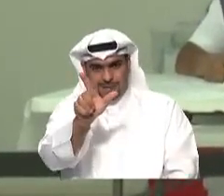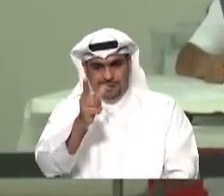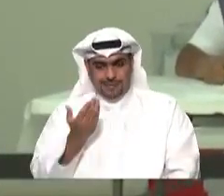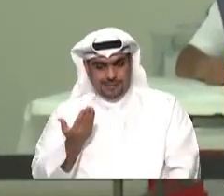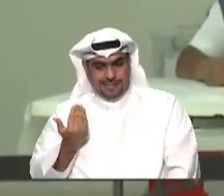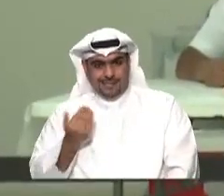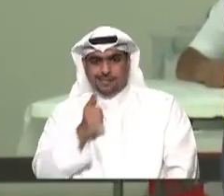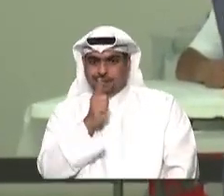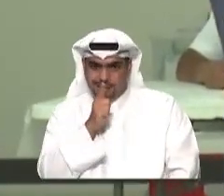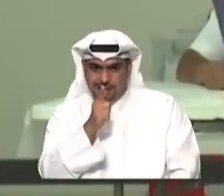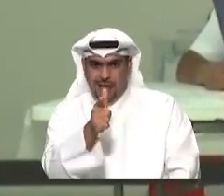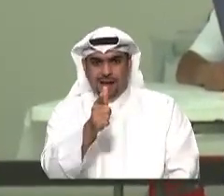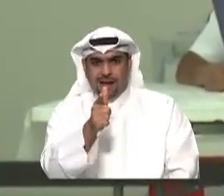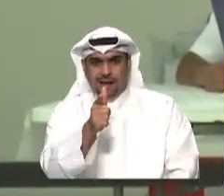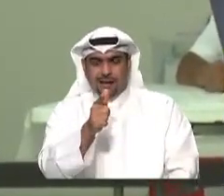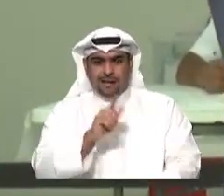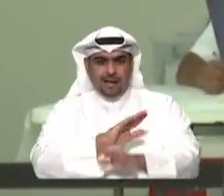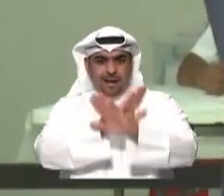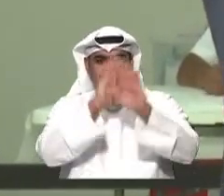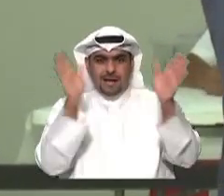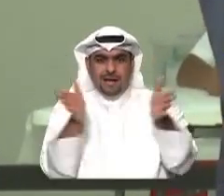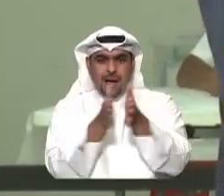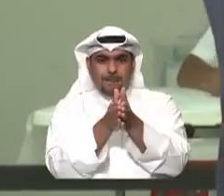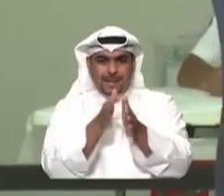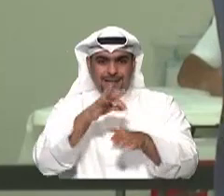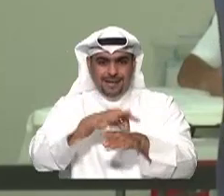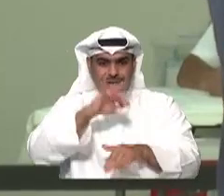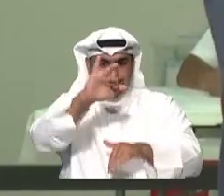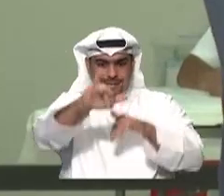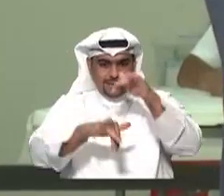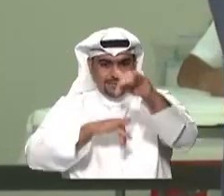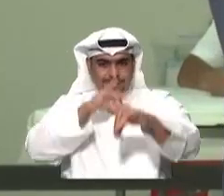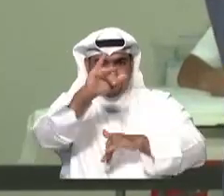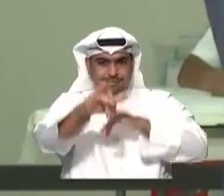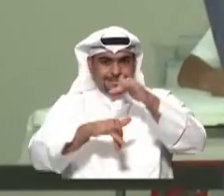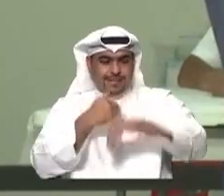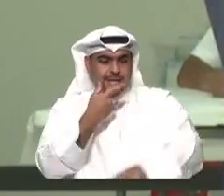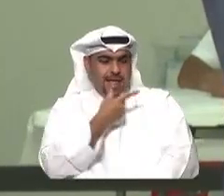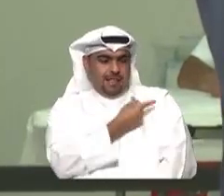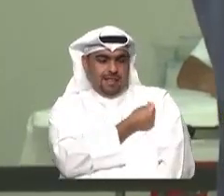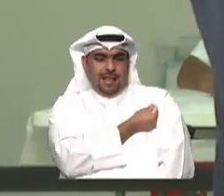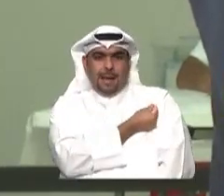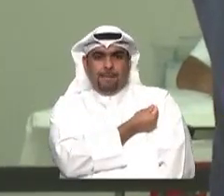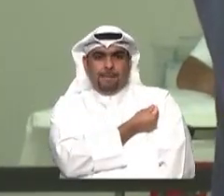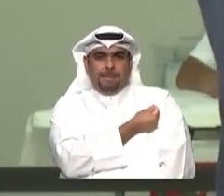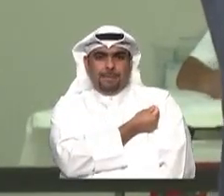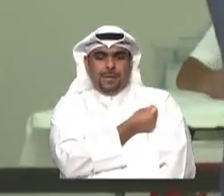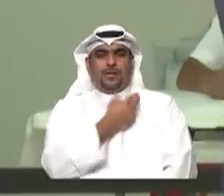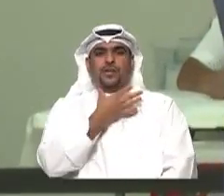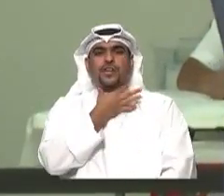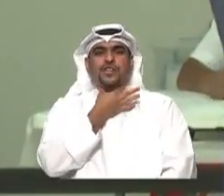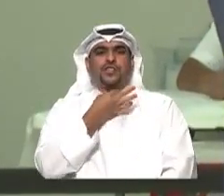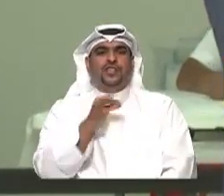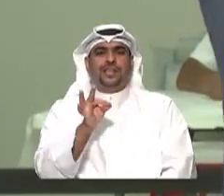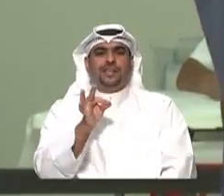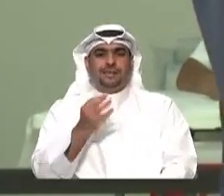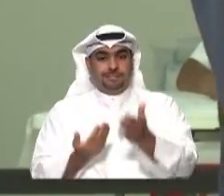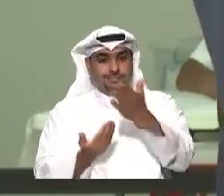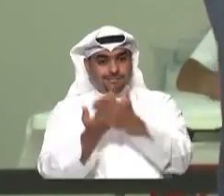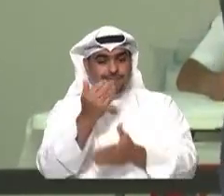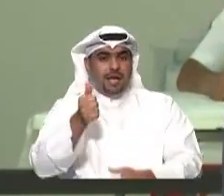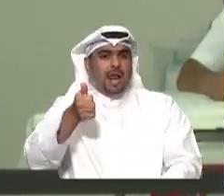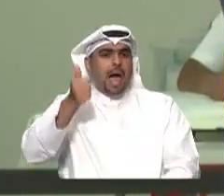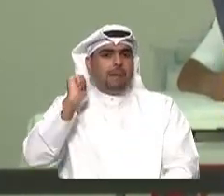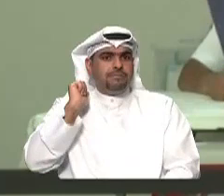أن الطاقة الاستيعابية لهذا المركز الجديد اللي هو بدأ بالأمس تقريبا تصل باليوم